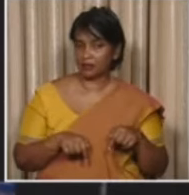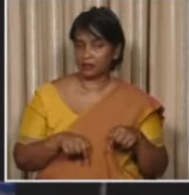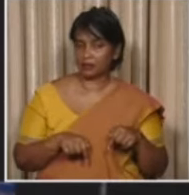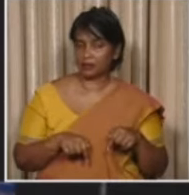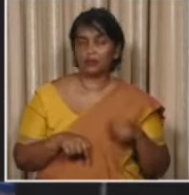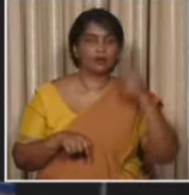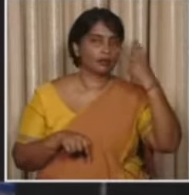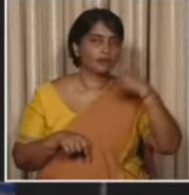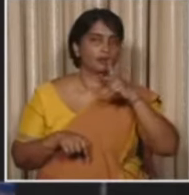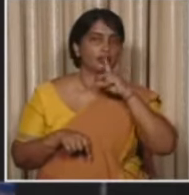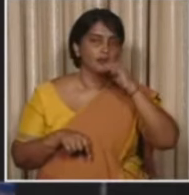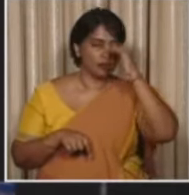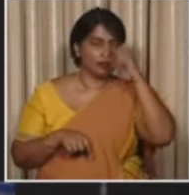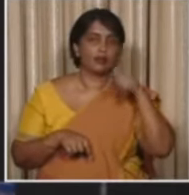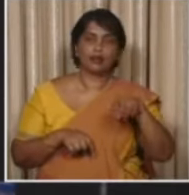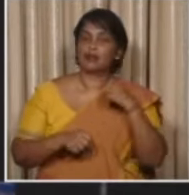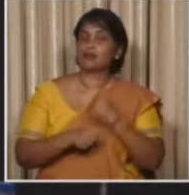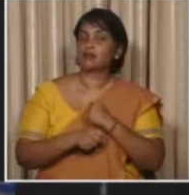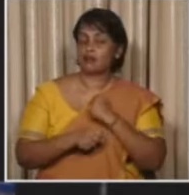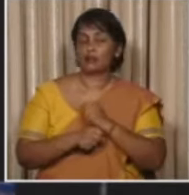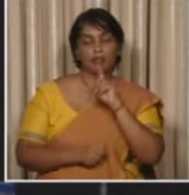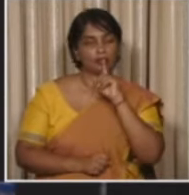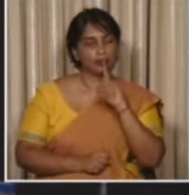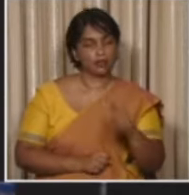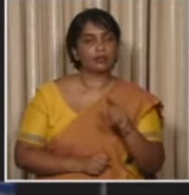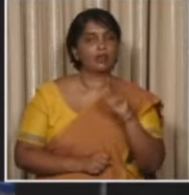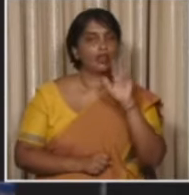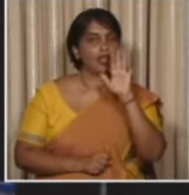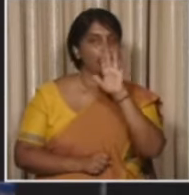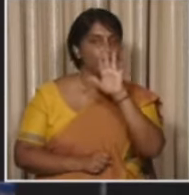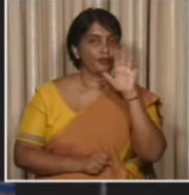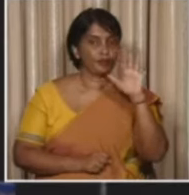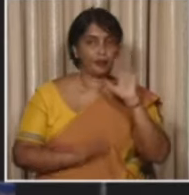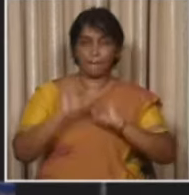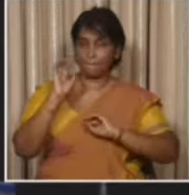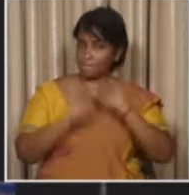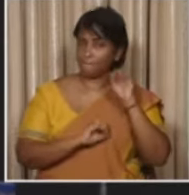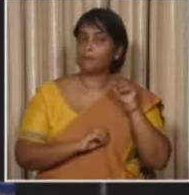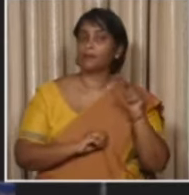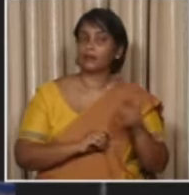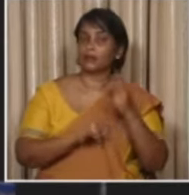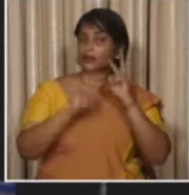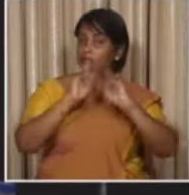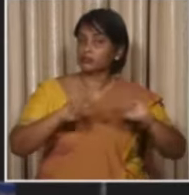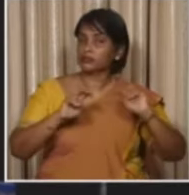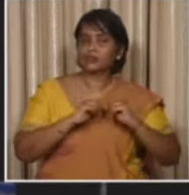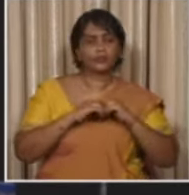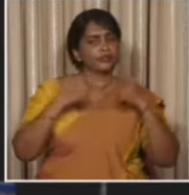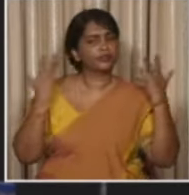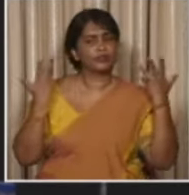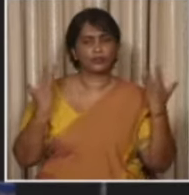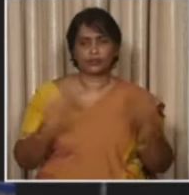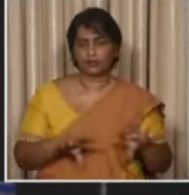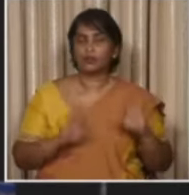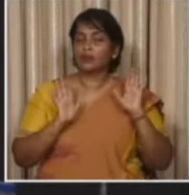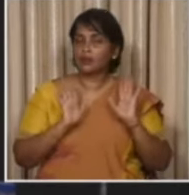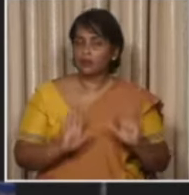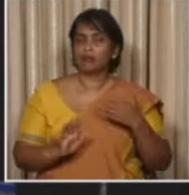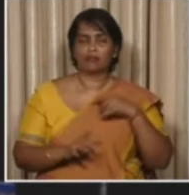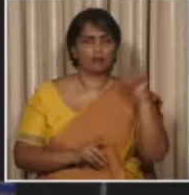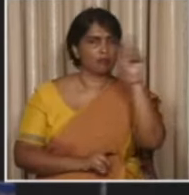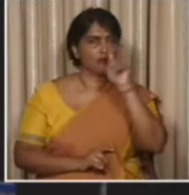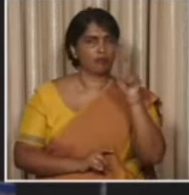නියෝජ්‍ය කතානායකතුමනි, මේ රජය කියනවා 99%ක් මේ පරීක්ෂණ අවසන් කියලා. හැබැයි අපිට තියෙන ප්‍රශ්නේ